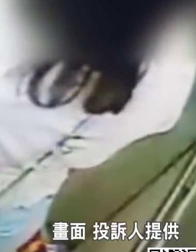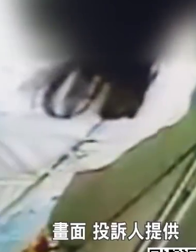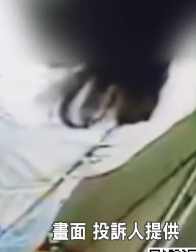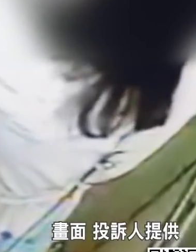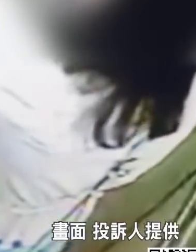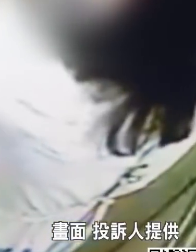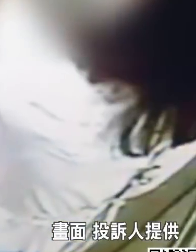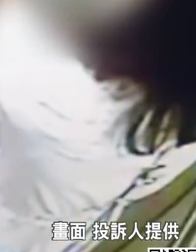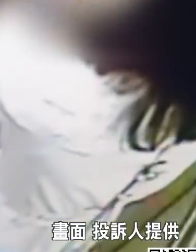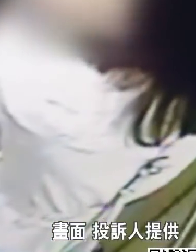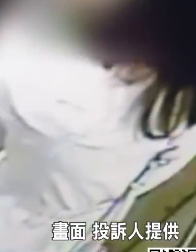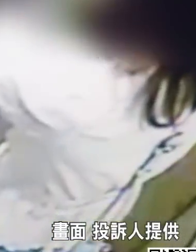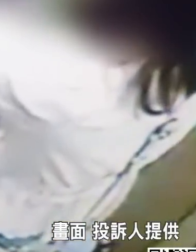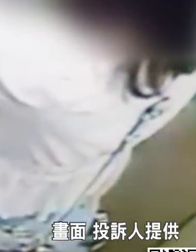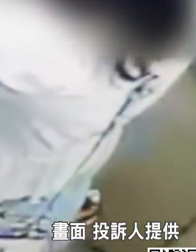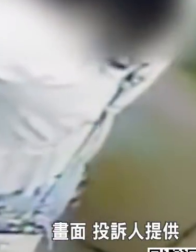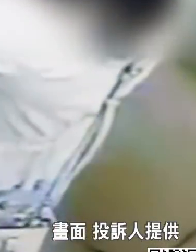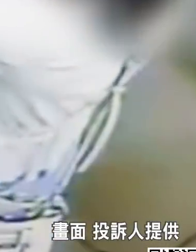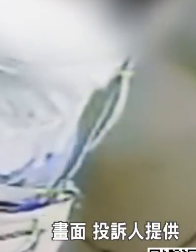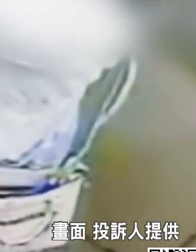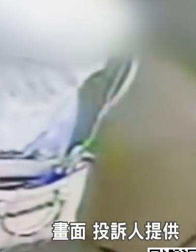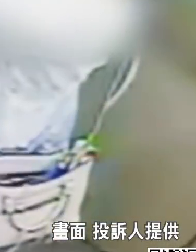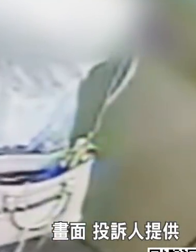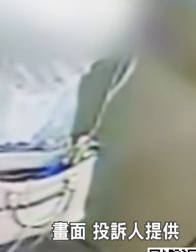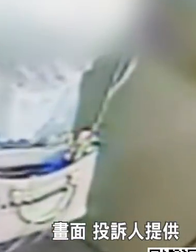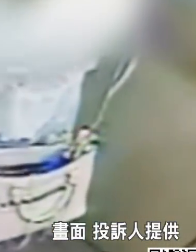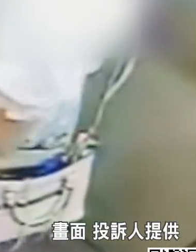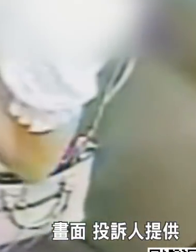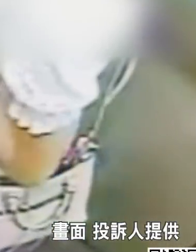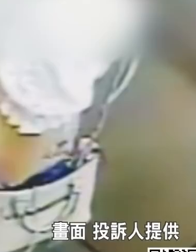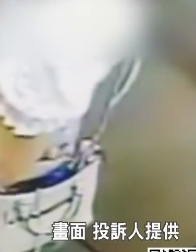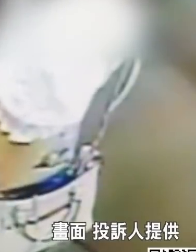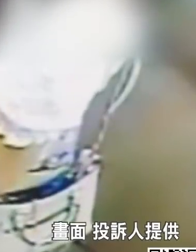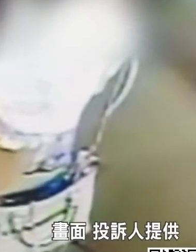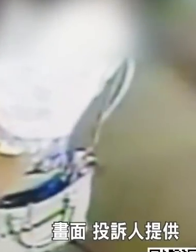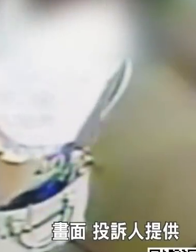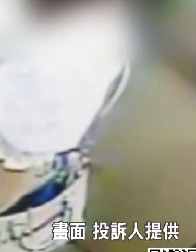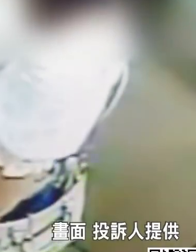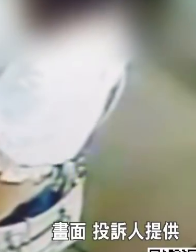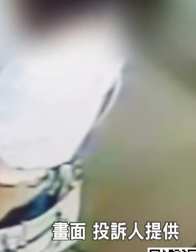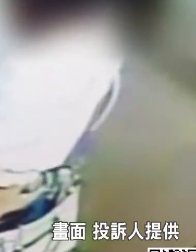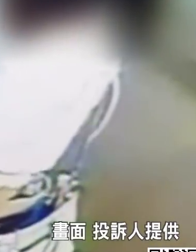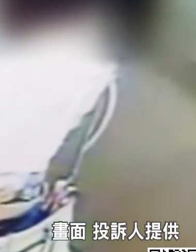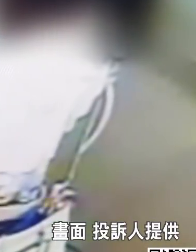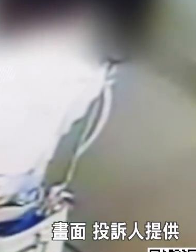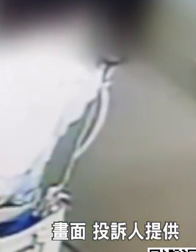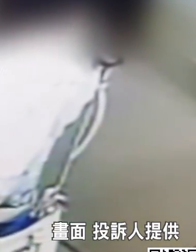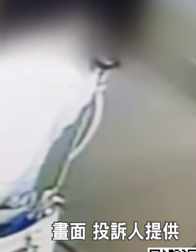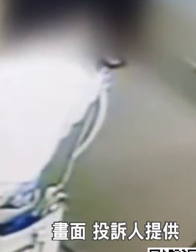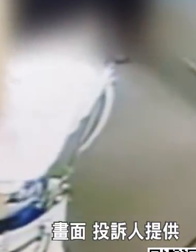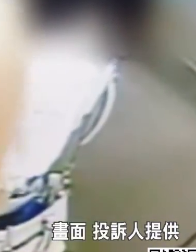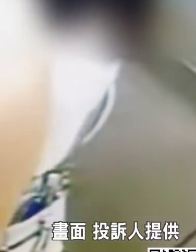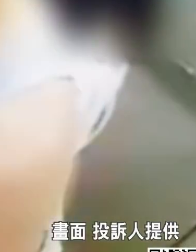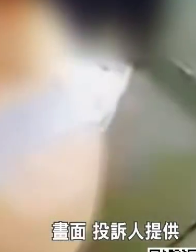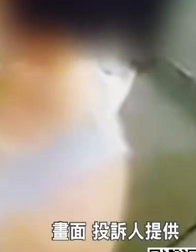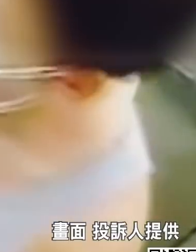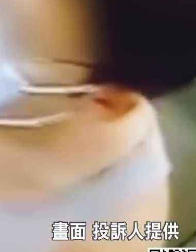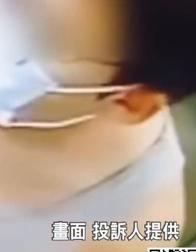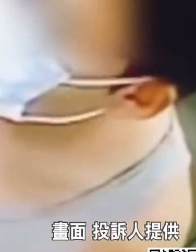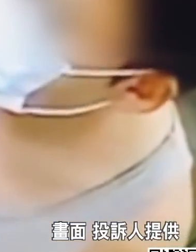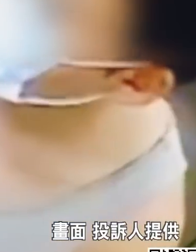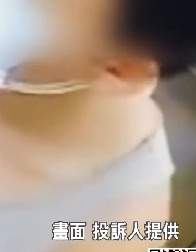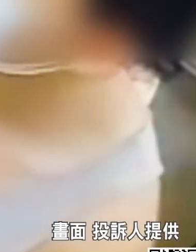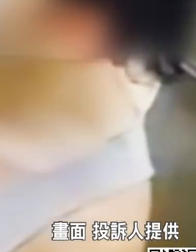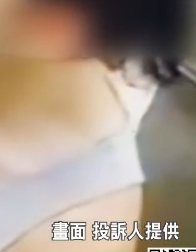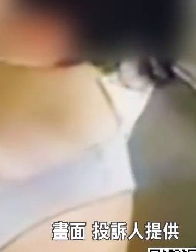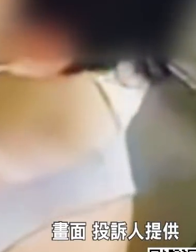监视器拍下背心男子先进电梯，后头跟着一名女子，两人身体有接触，虽然没互动，但彼此应该认识。男